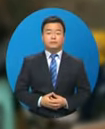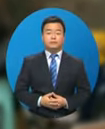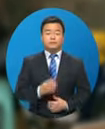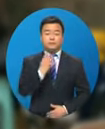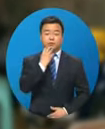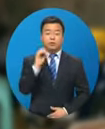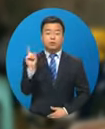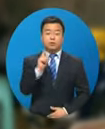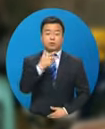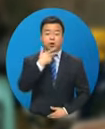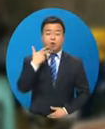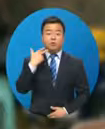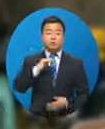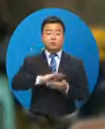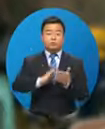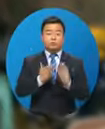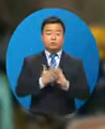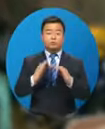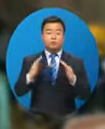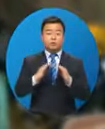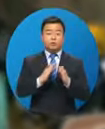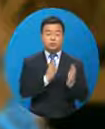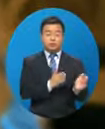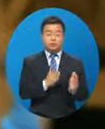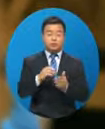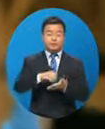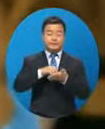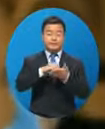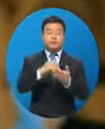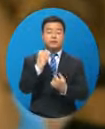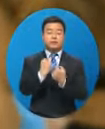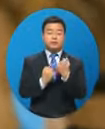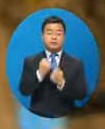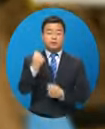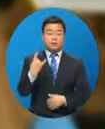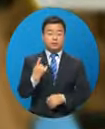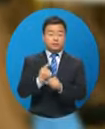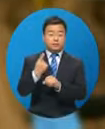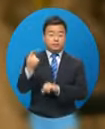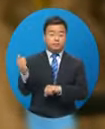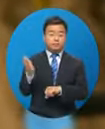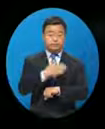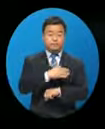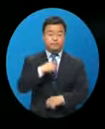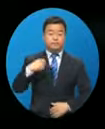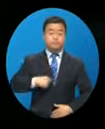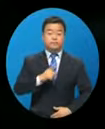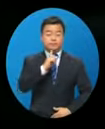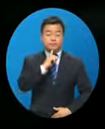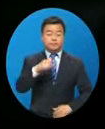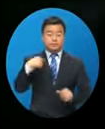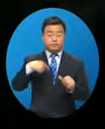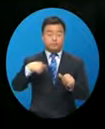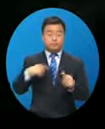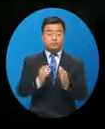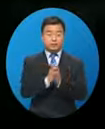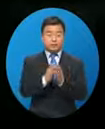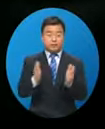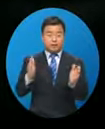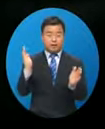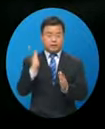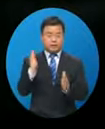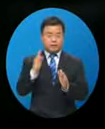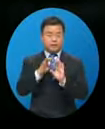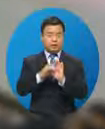서울의 한 영어 유치원에서 마련한 입학 설명회. 내년부터 중국어 수업을 실시한다며 학부모들의 이목을 끌고